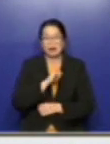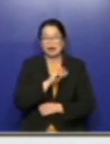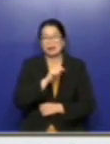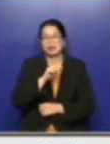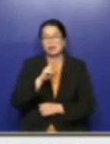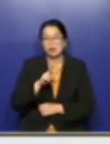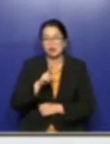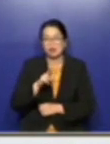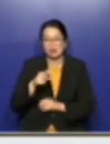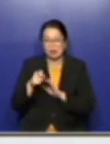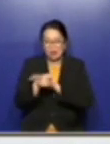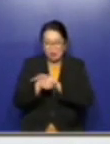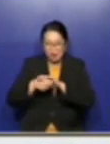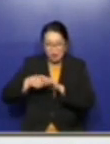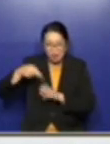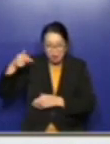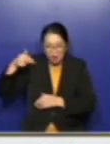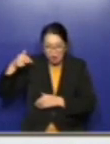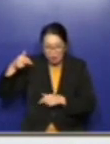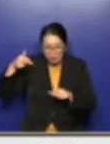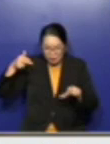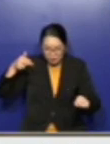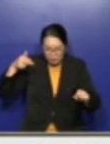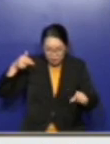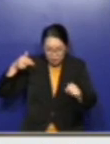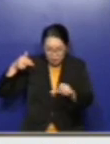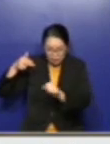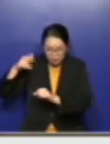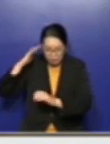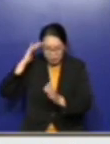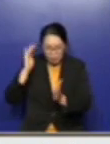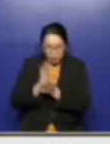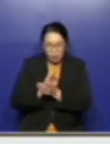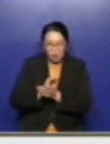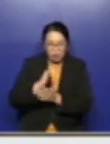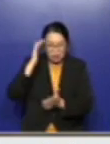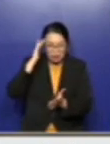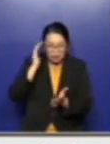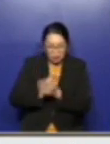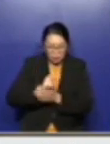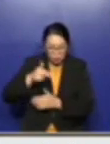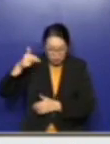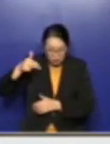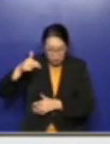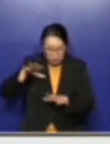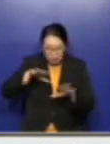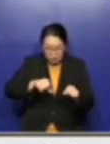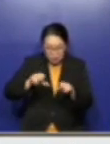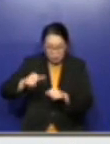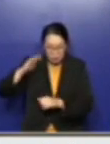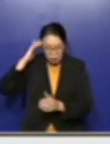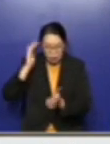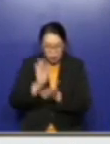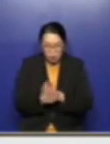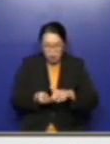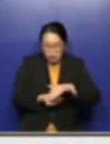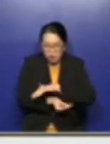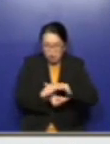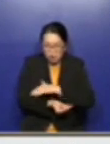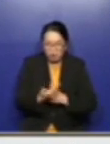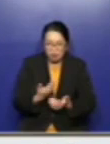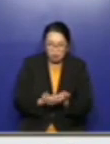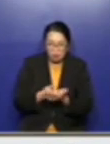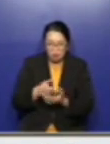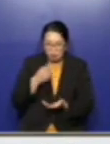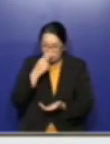ไปซ่อนกล้องนะไปจับสวยตำรวจทางหลวงนะขออภัยนะครับอันยุคเก่าๆเดี๋ยวนี้อาจจะไม่มีแล้วล่ะไปทำบ่อน